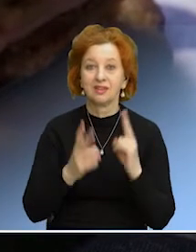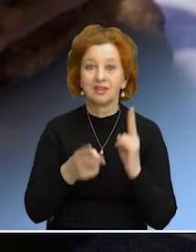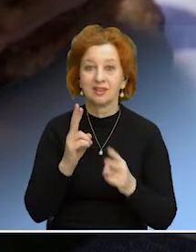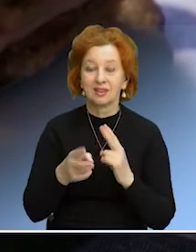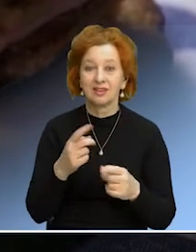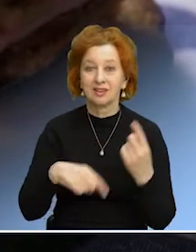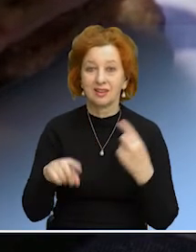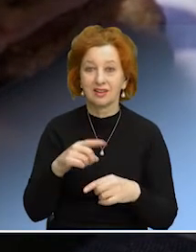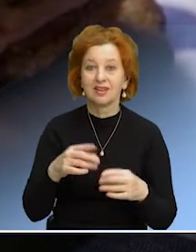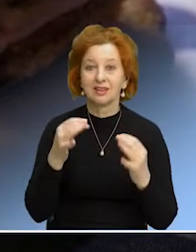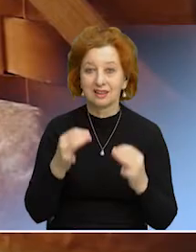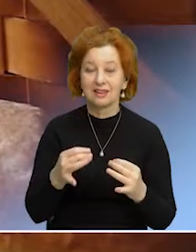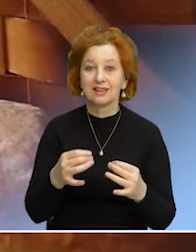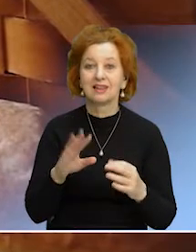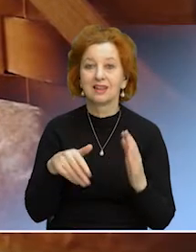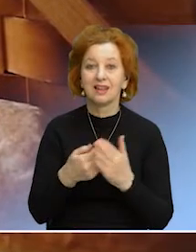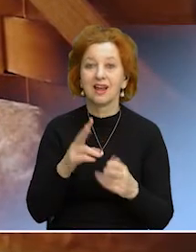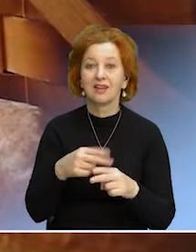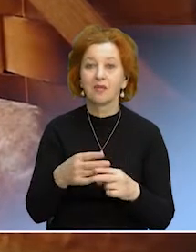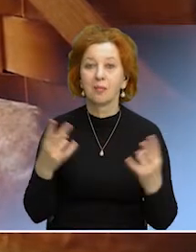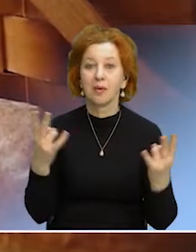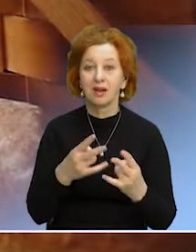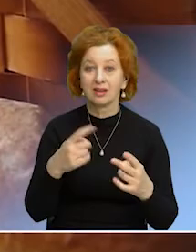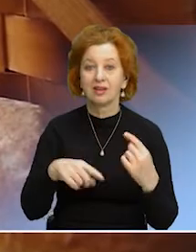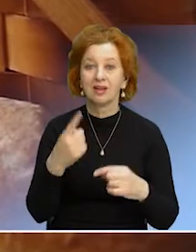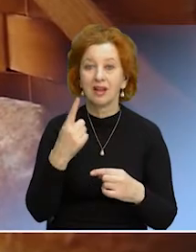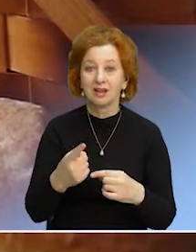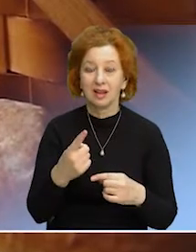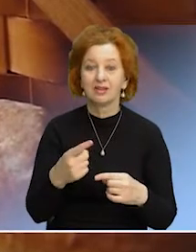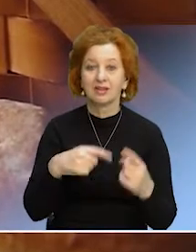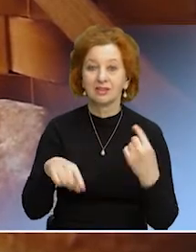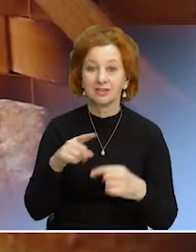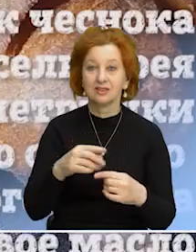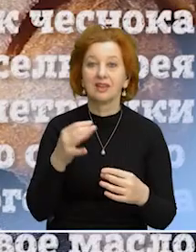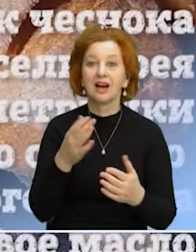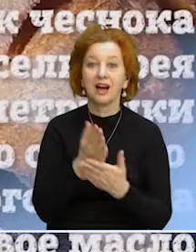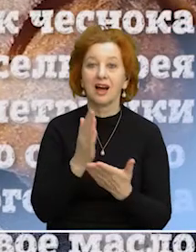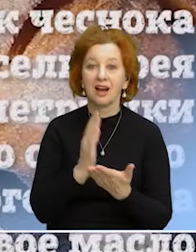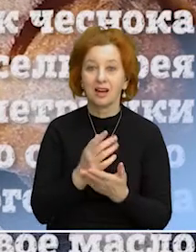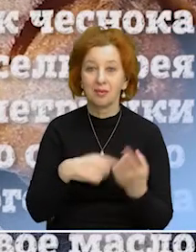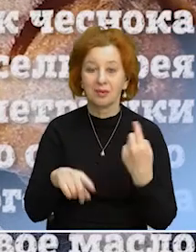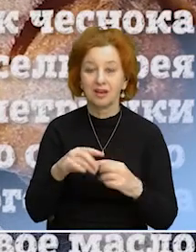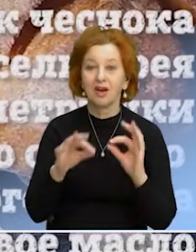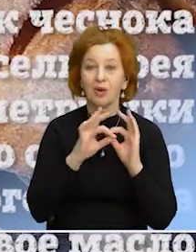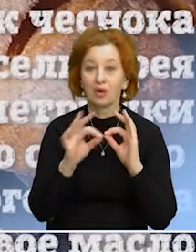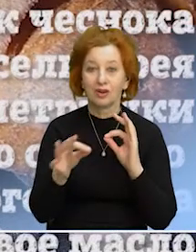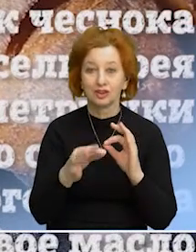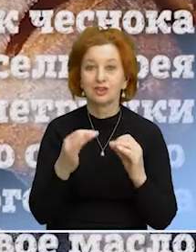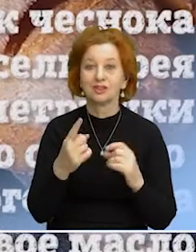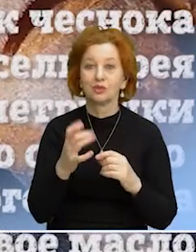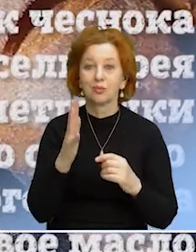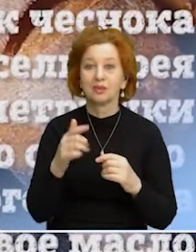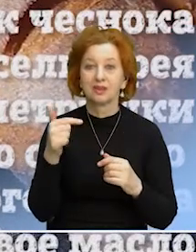Сегодня готовим сочный супер-сэндвич. Для этого нам понадобится одна фокаччо или другой хлеб с хрустящей корочкой,